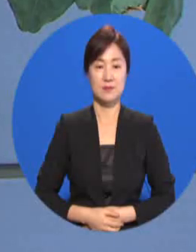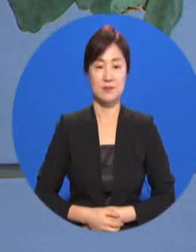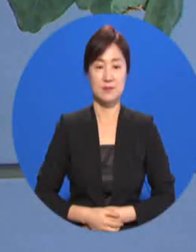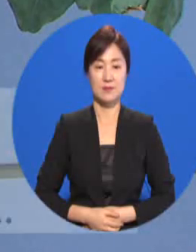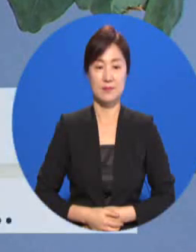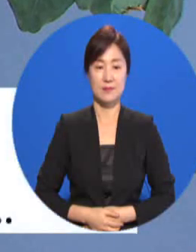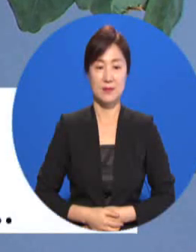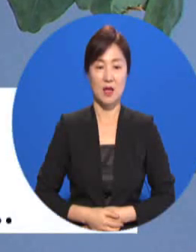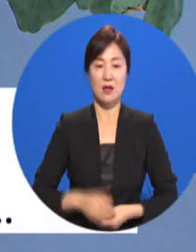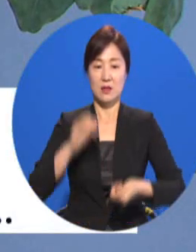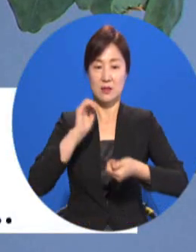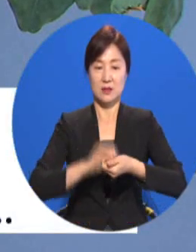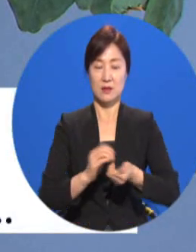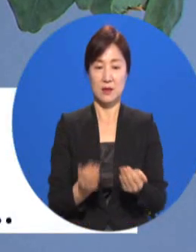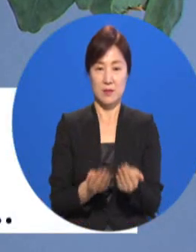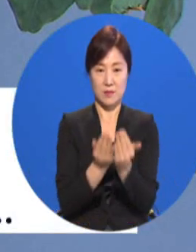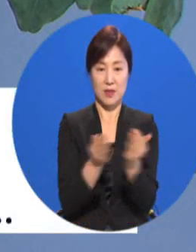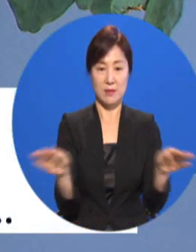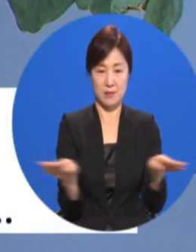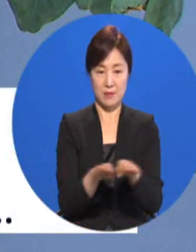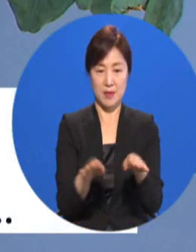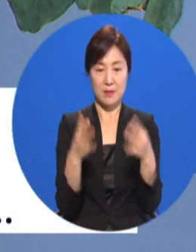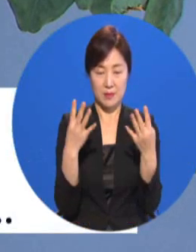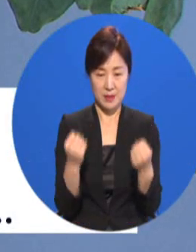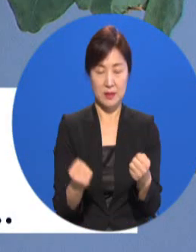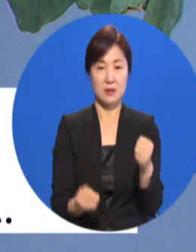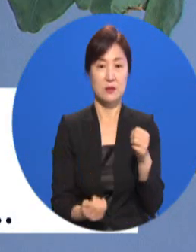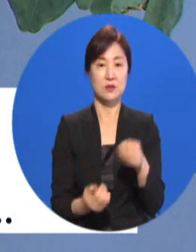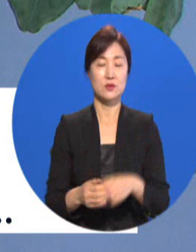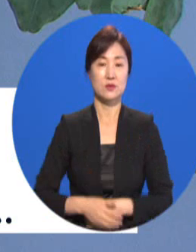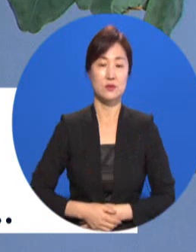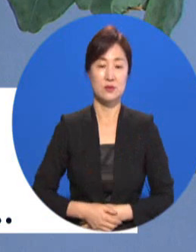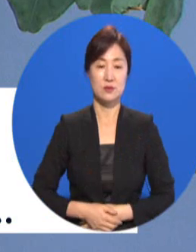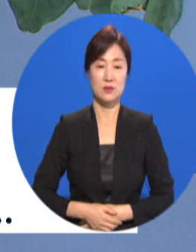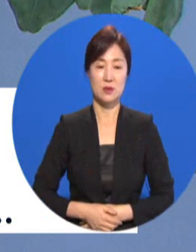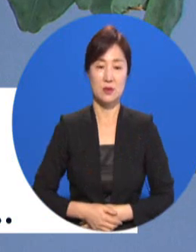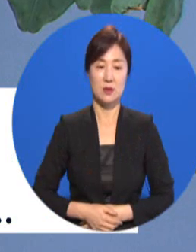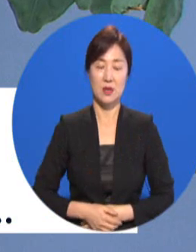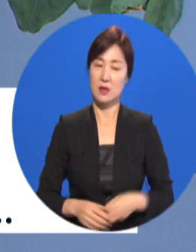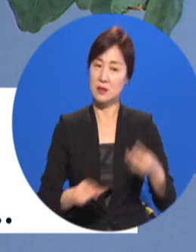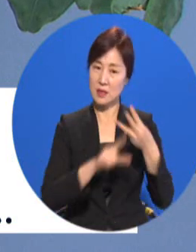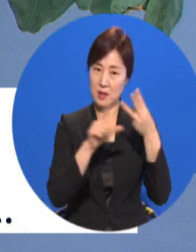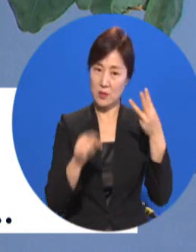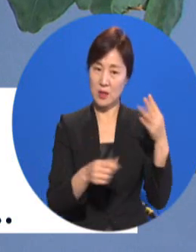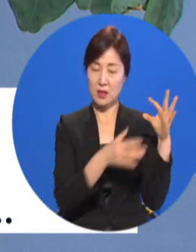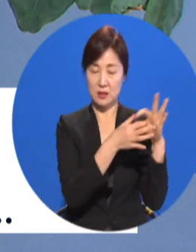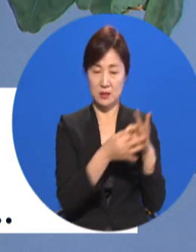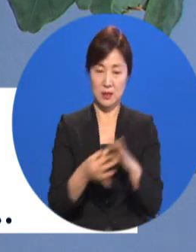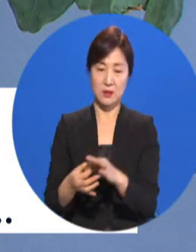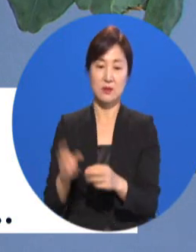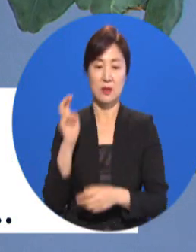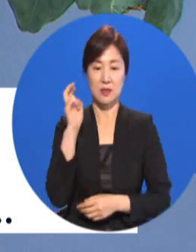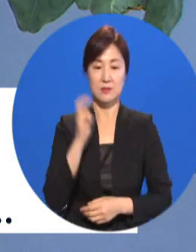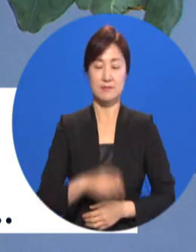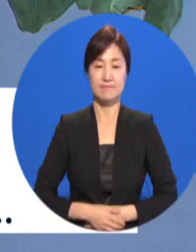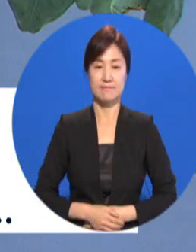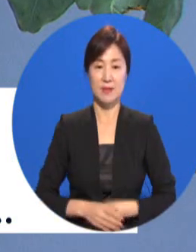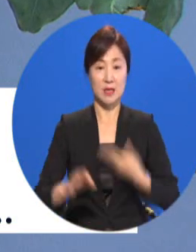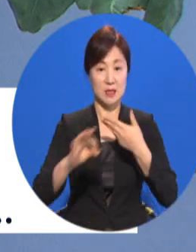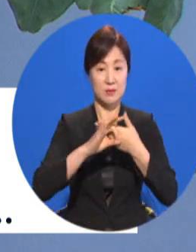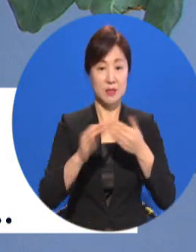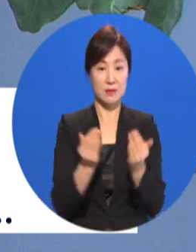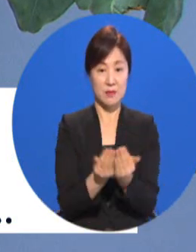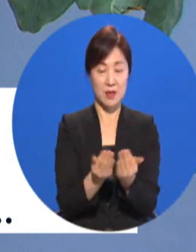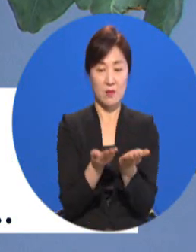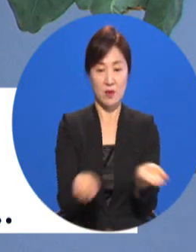서비스가 잦은 개랑 이 지금 발생하고 있습니다 그 부분이 1 이상 올 관리를 좀 이어질 것으로 보고 있고 부정 기선 황